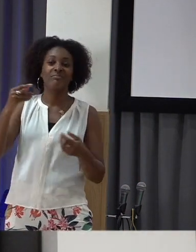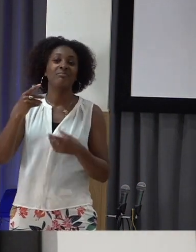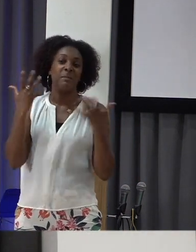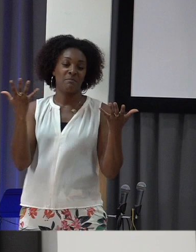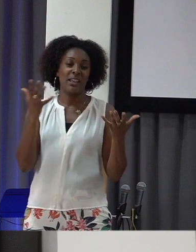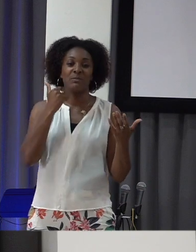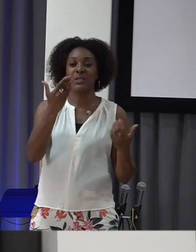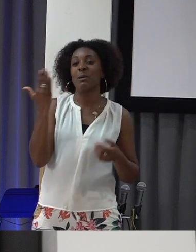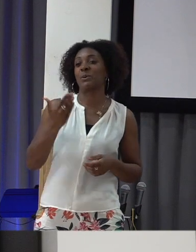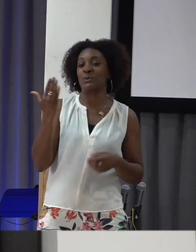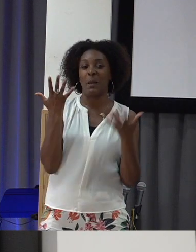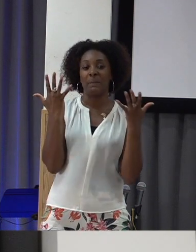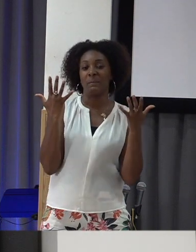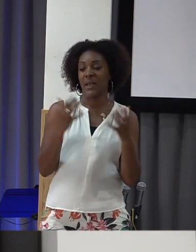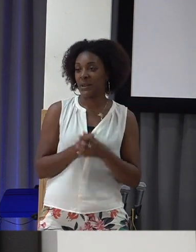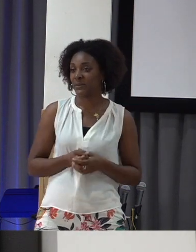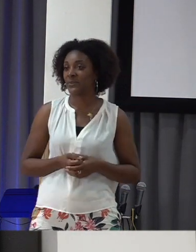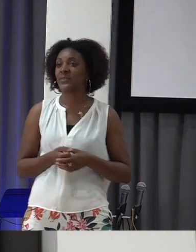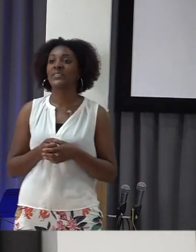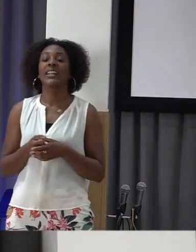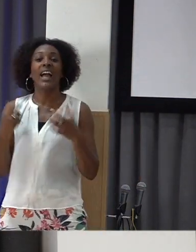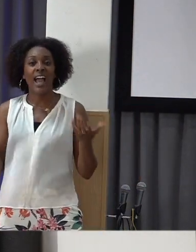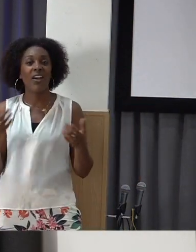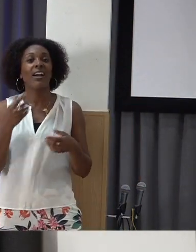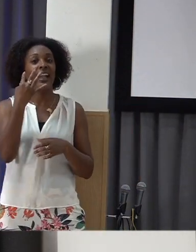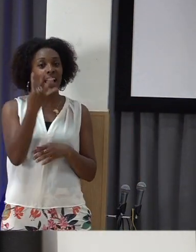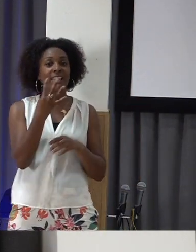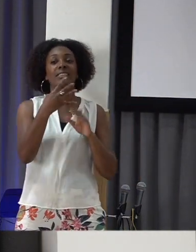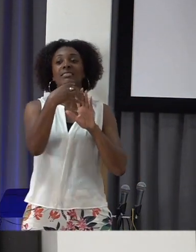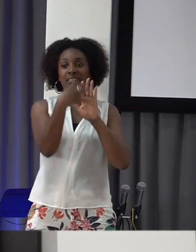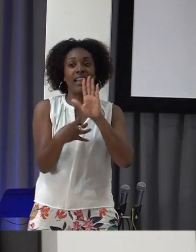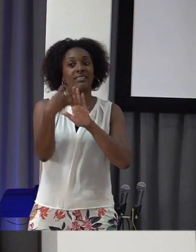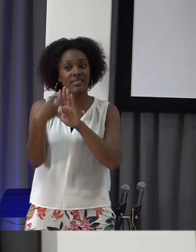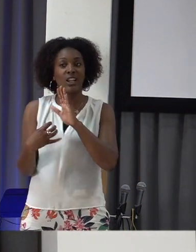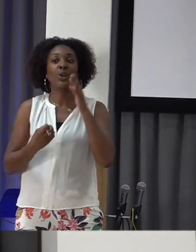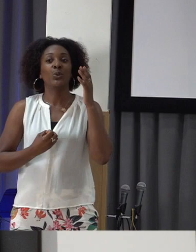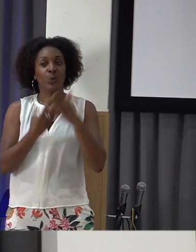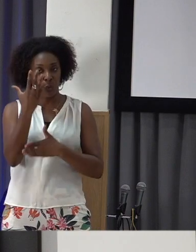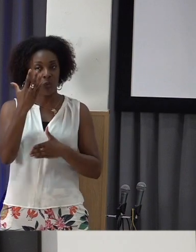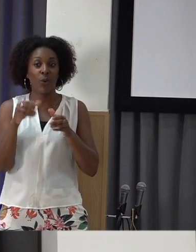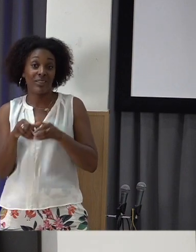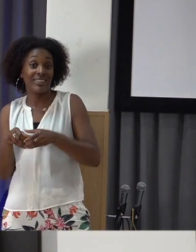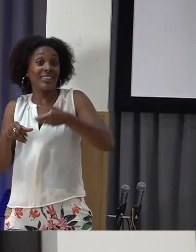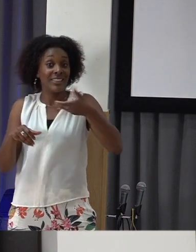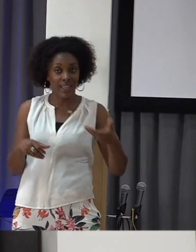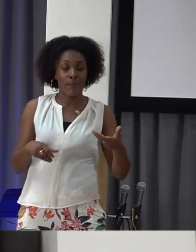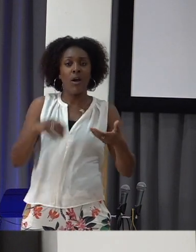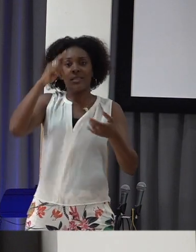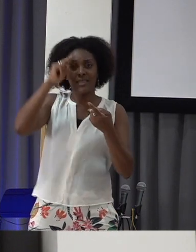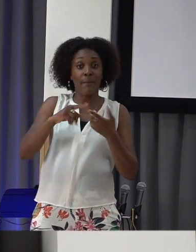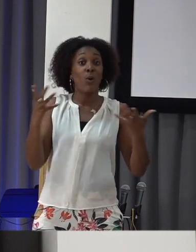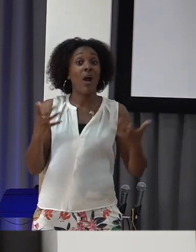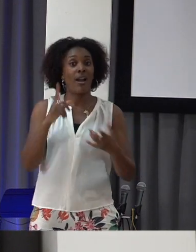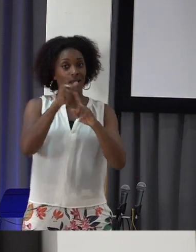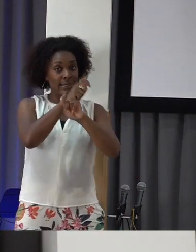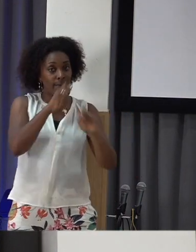courtes lectures dans le Nouveau Testament. Nous allons aborder un sujet bien spécial. Il s'agit de tolérance